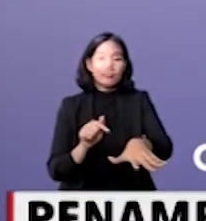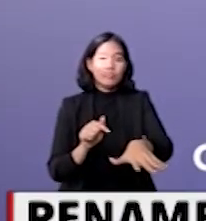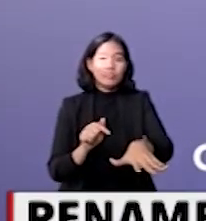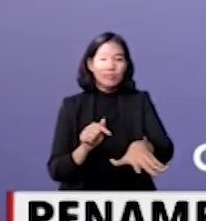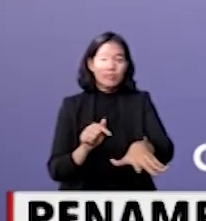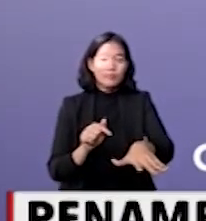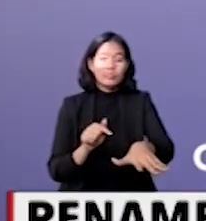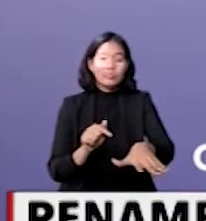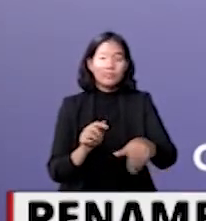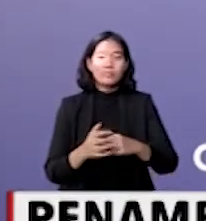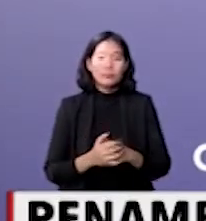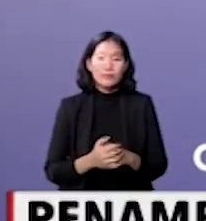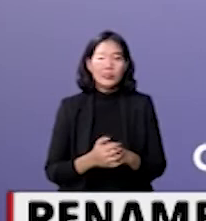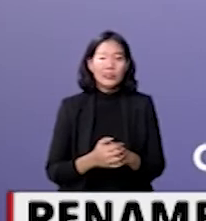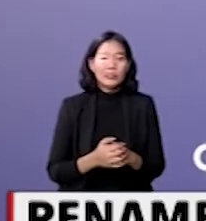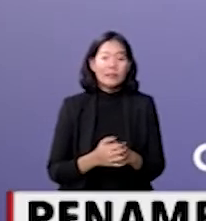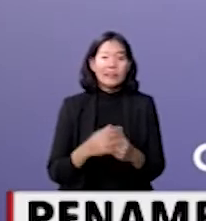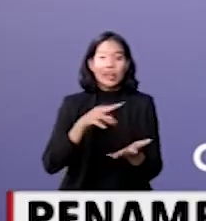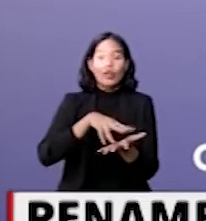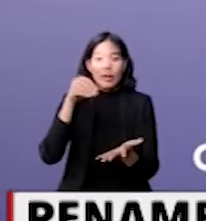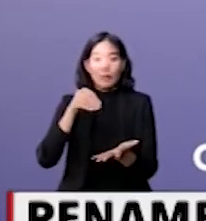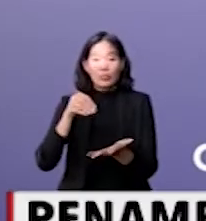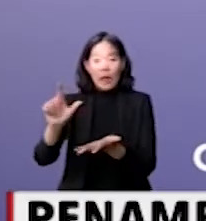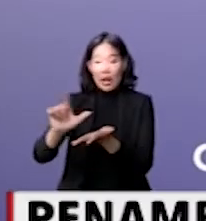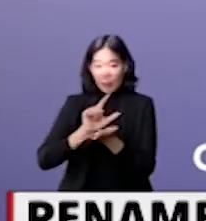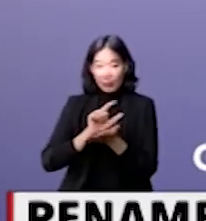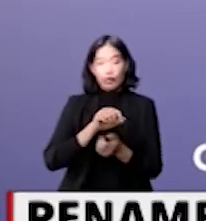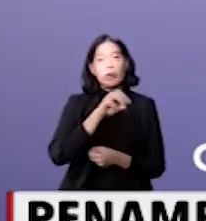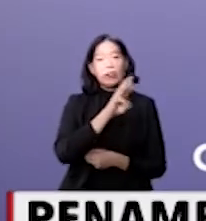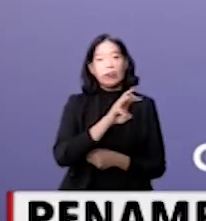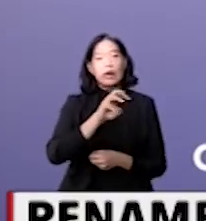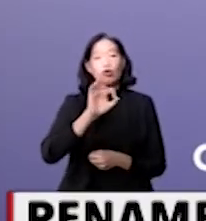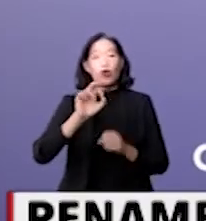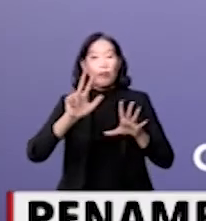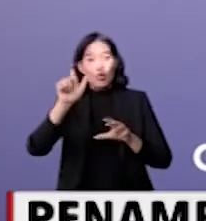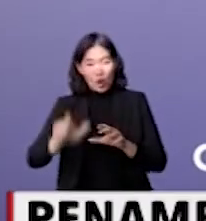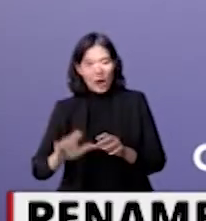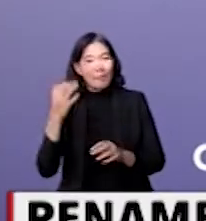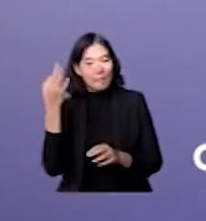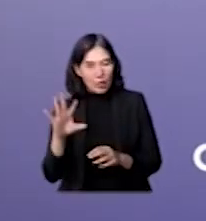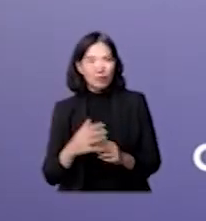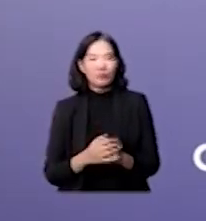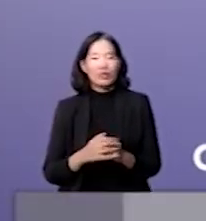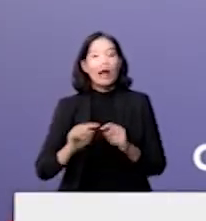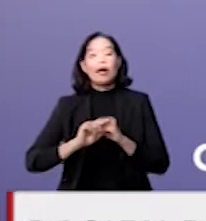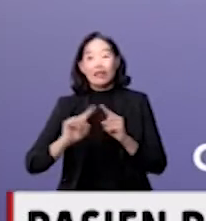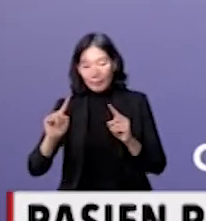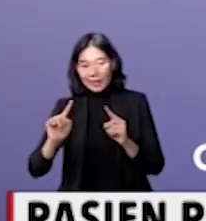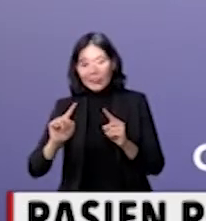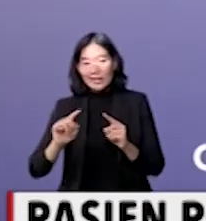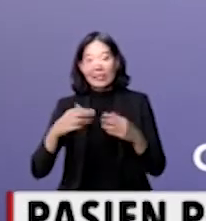pada periode sekarang Jawa Timur melaporkan kasus baru sebanyak 308 orang namun bersamaan juga